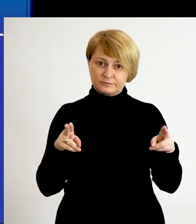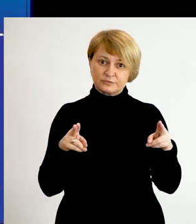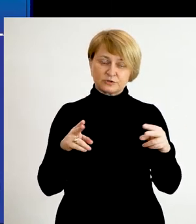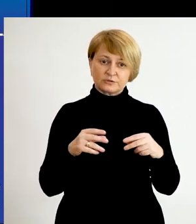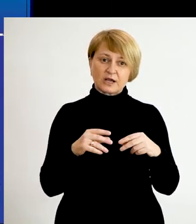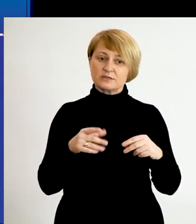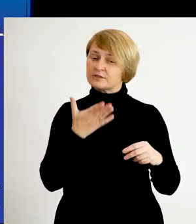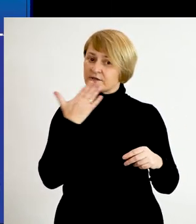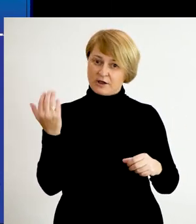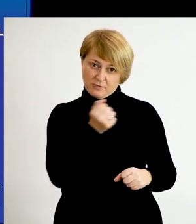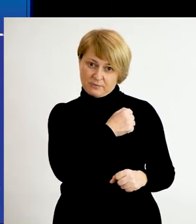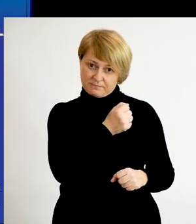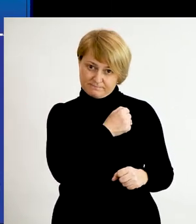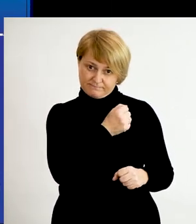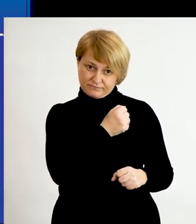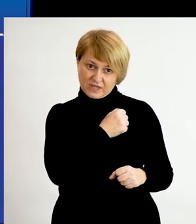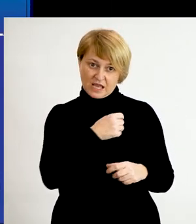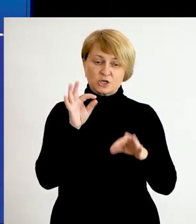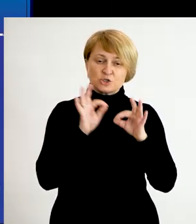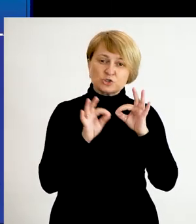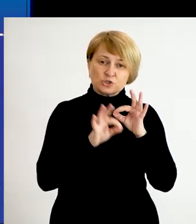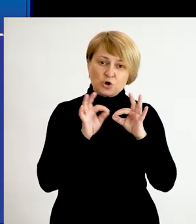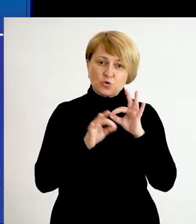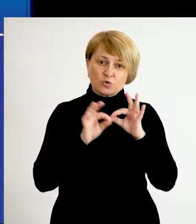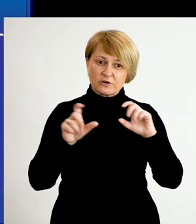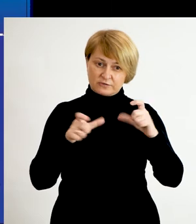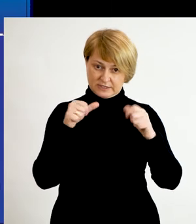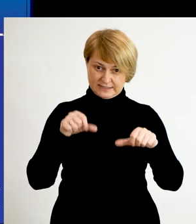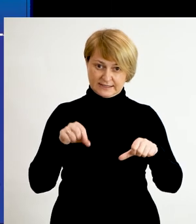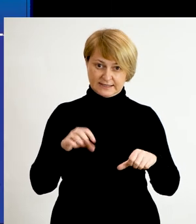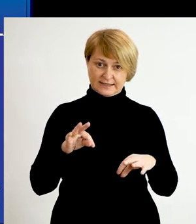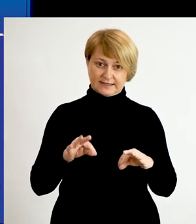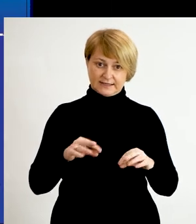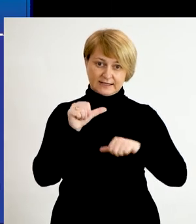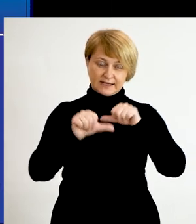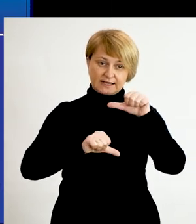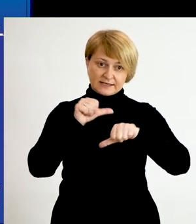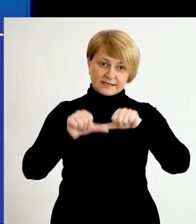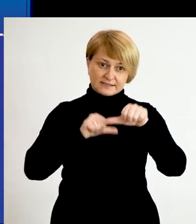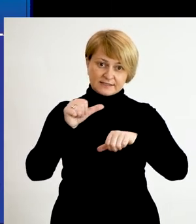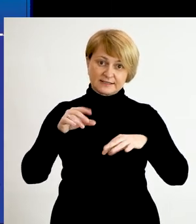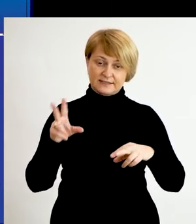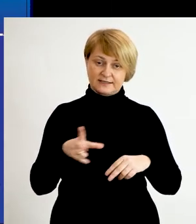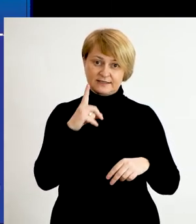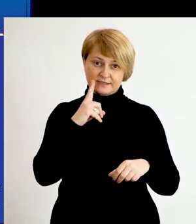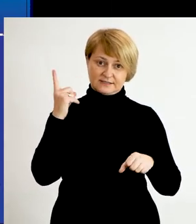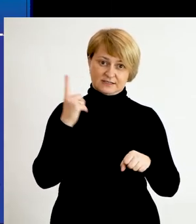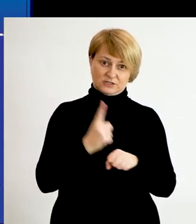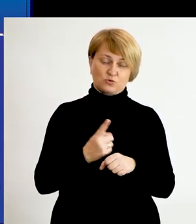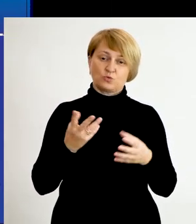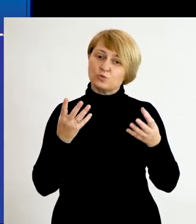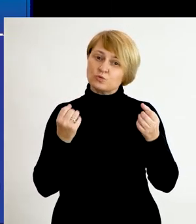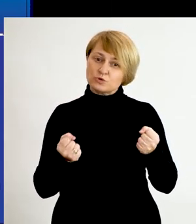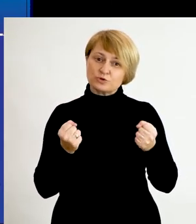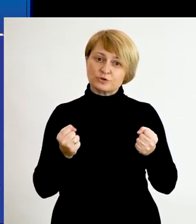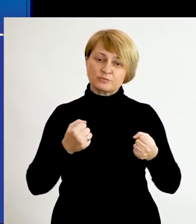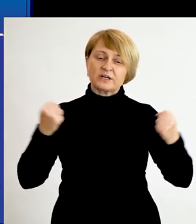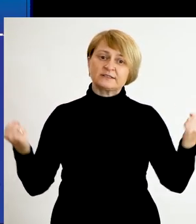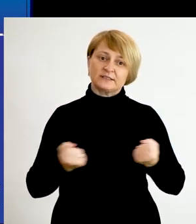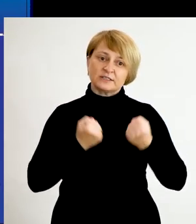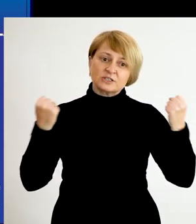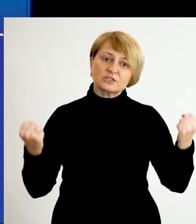stosunkowo niewielkim poziomem zadłużenia. I oczywiście szczególna sytuacja tego roku, kiedy my zdecydowaliśmy się